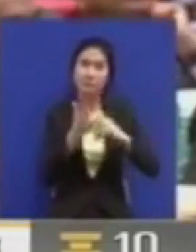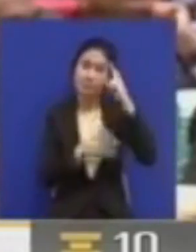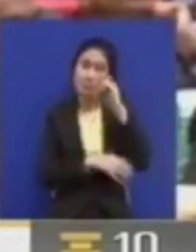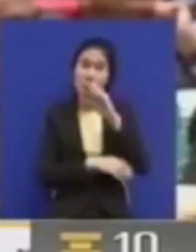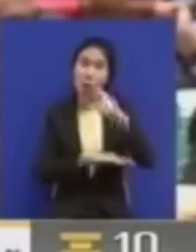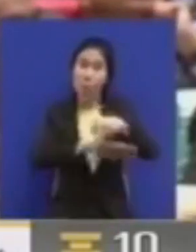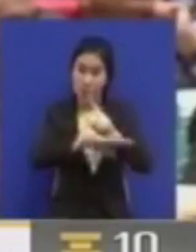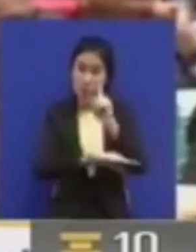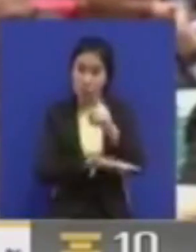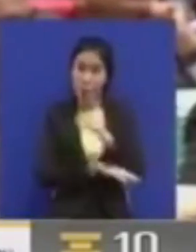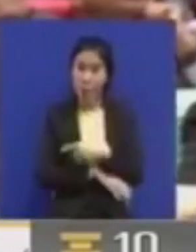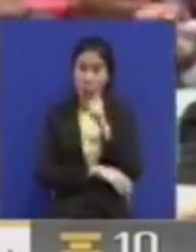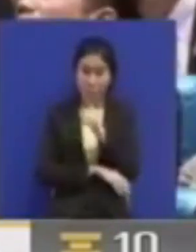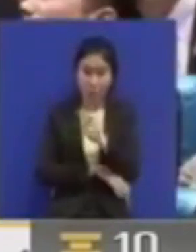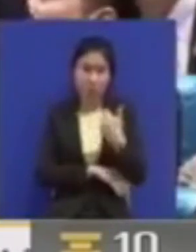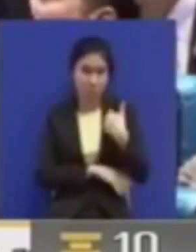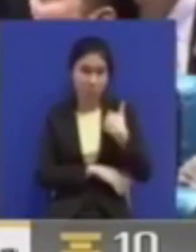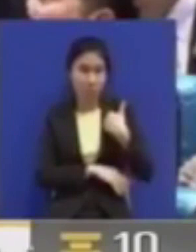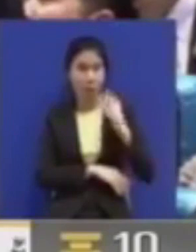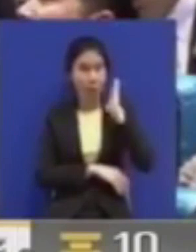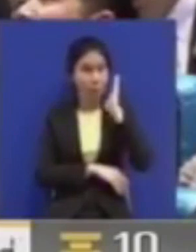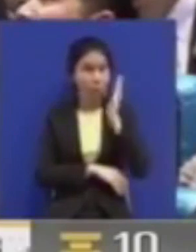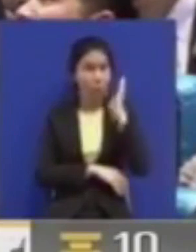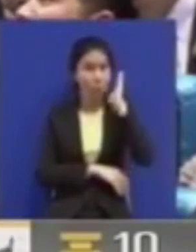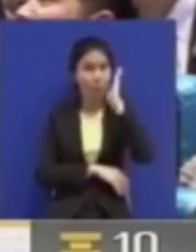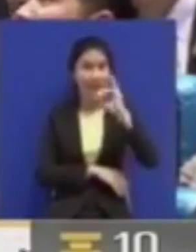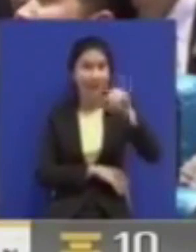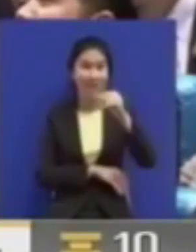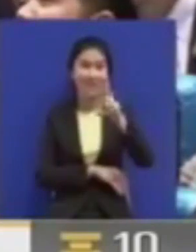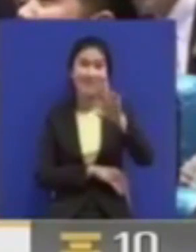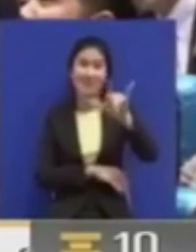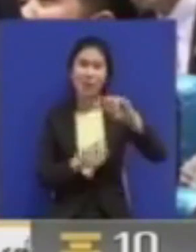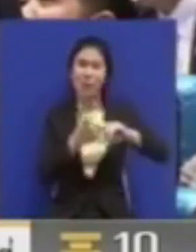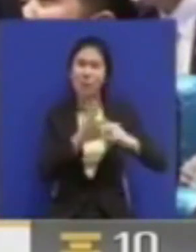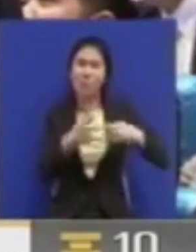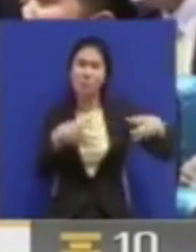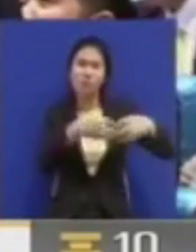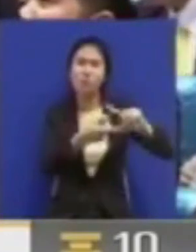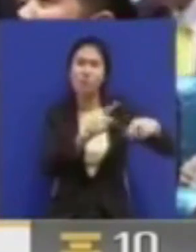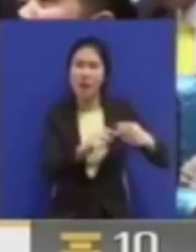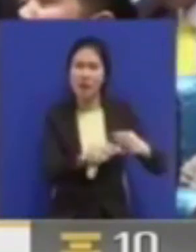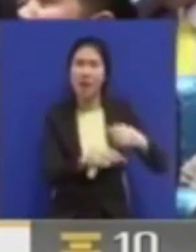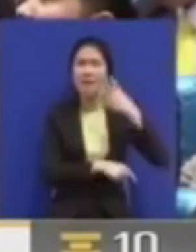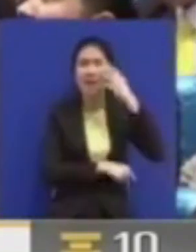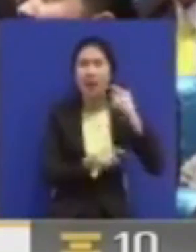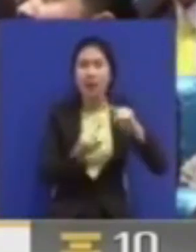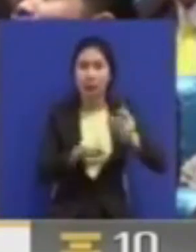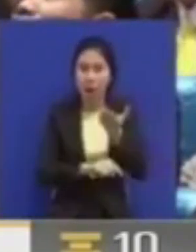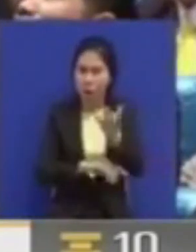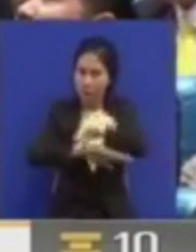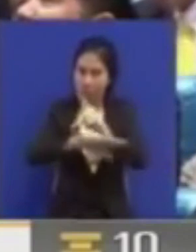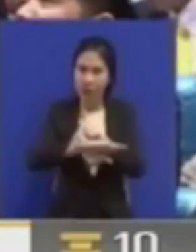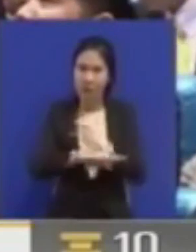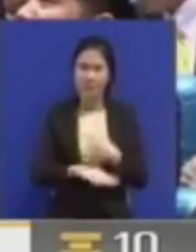องดูนะแต่ตนอาจจะไม่มีมารยาทเพราะว่ามาจากประชาชนก็ต้องแคร์ประชาชน เป็นจริงใจว่ากันเถอะ วันนี้คุณพู